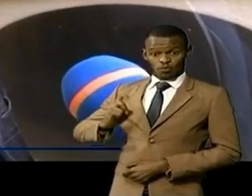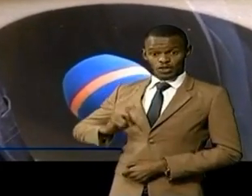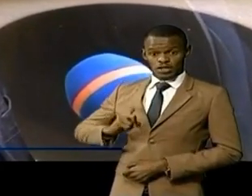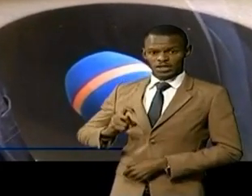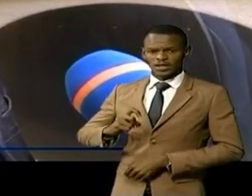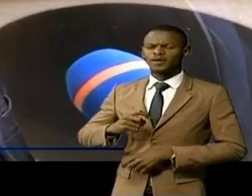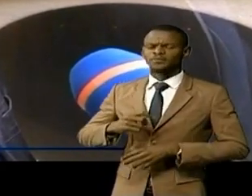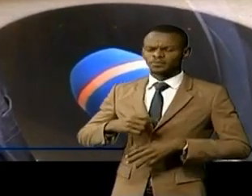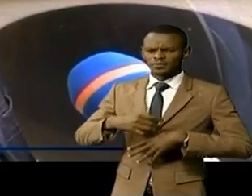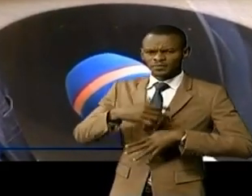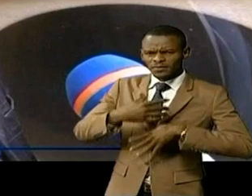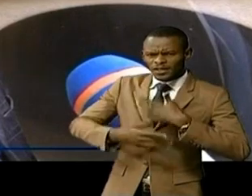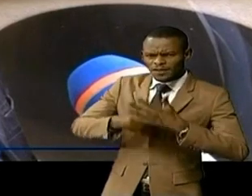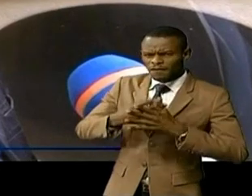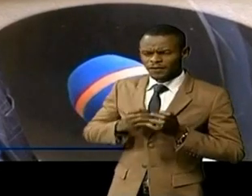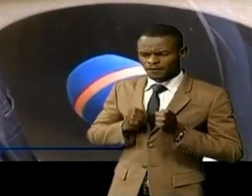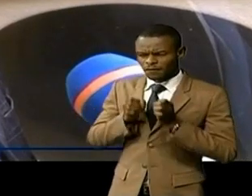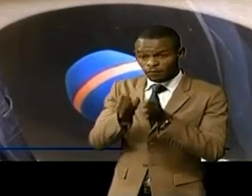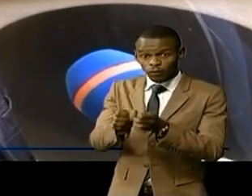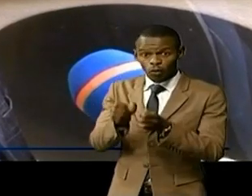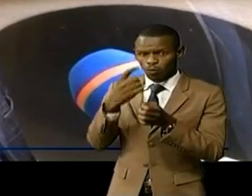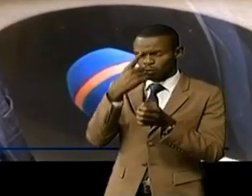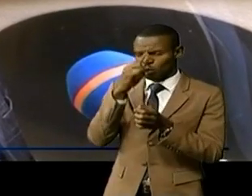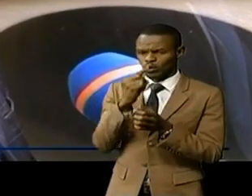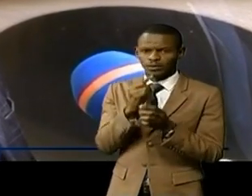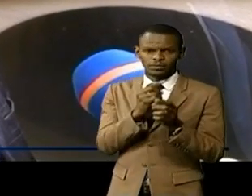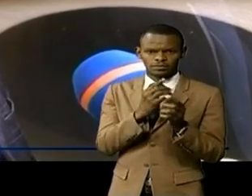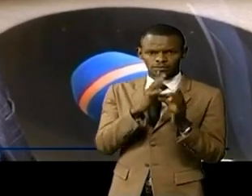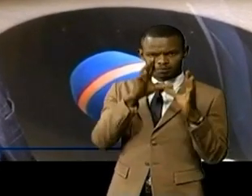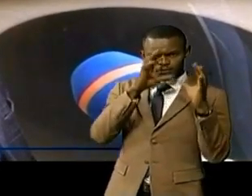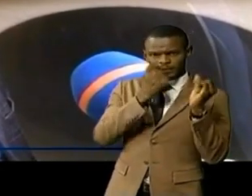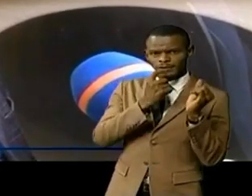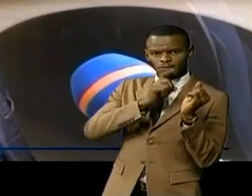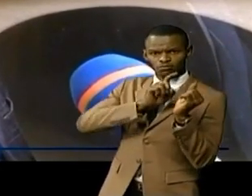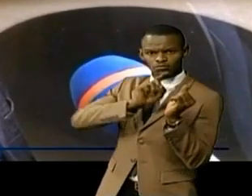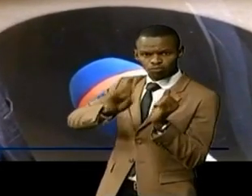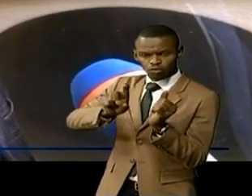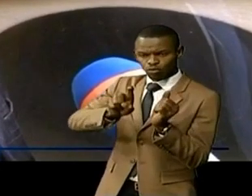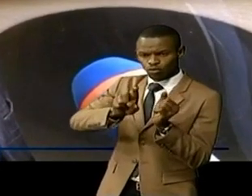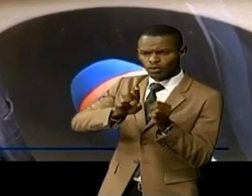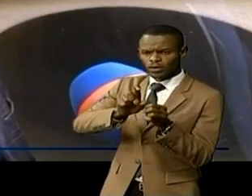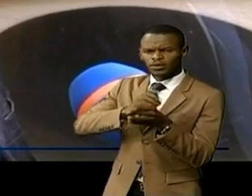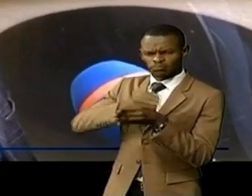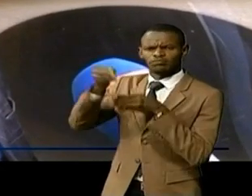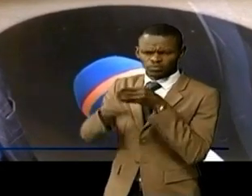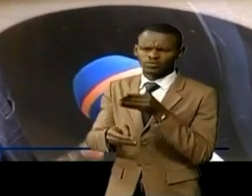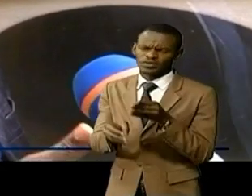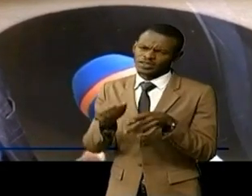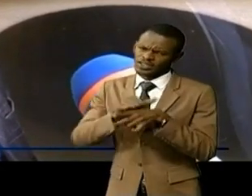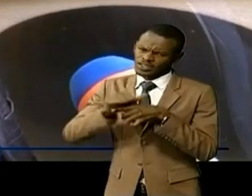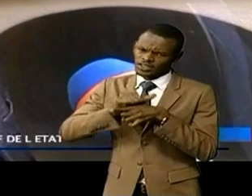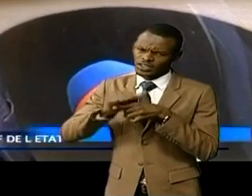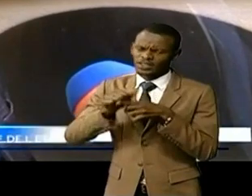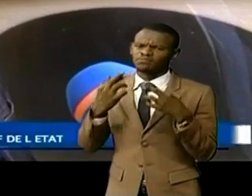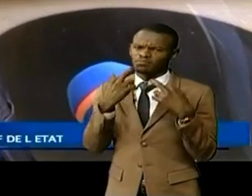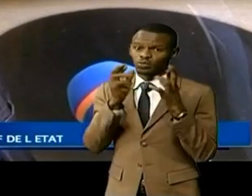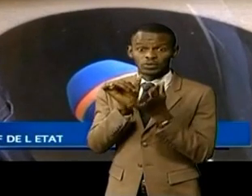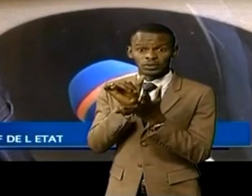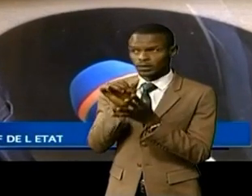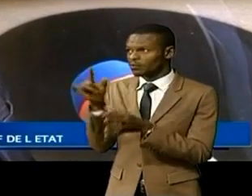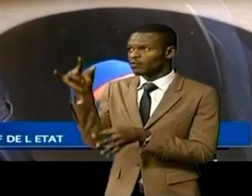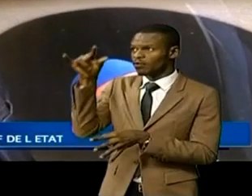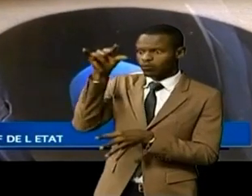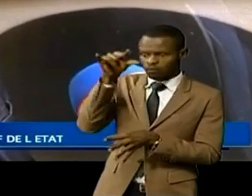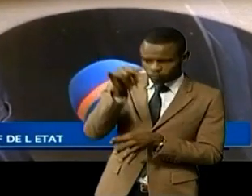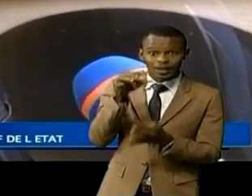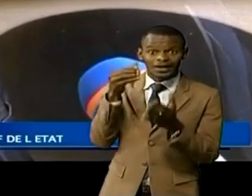sorte que les paroles puissent être matérialisées par des actes. Et ça, c'est un acte qui